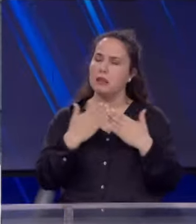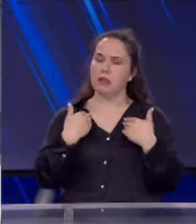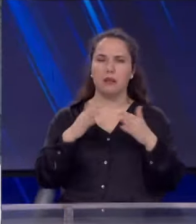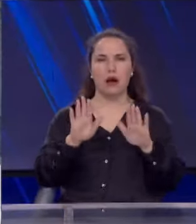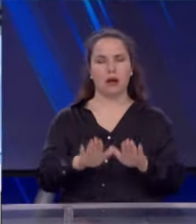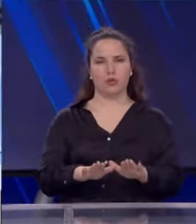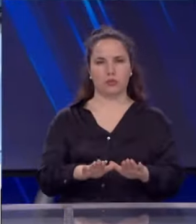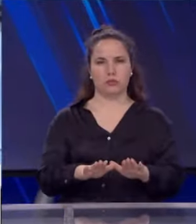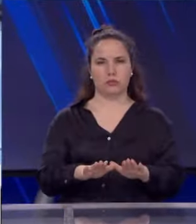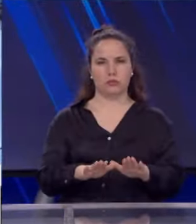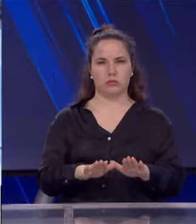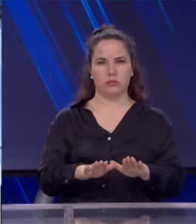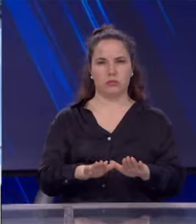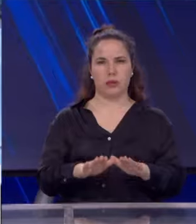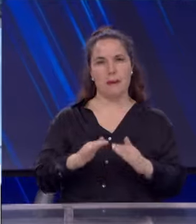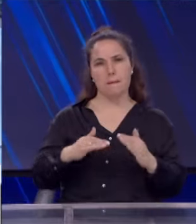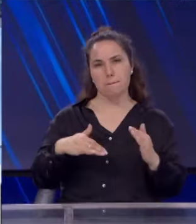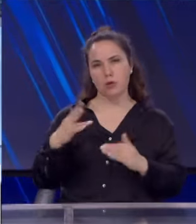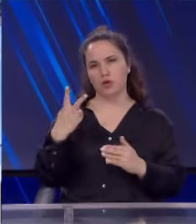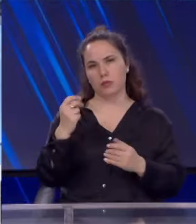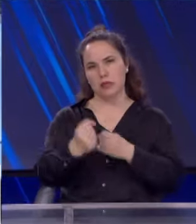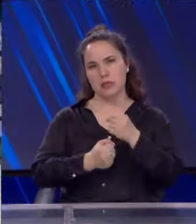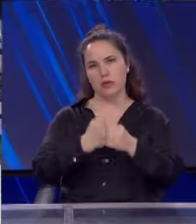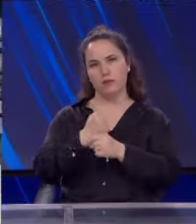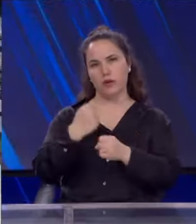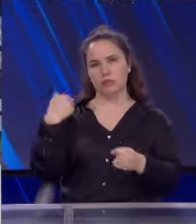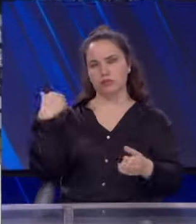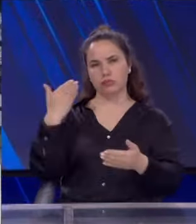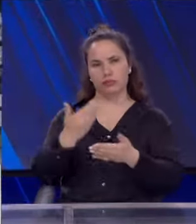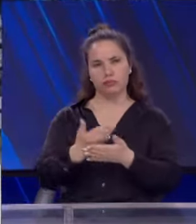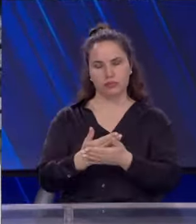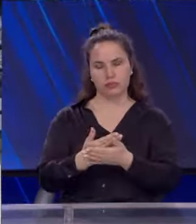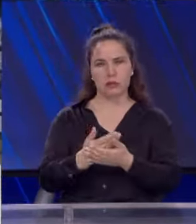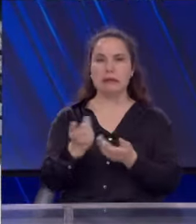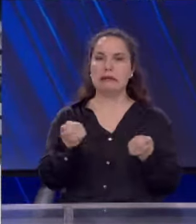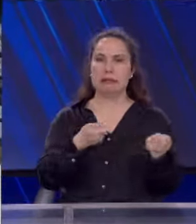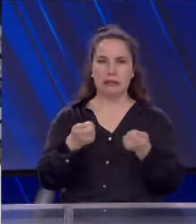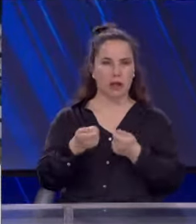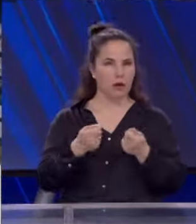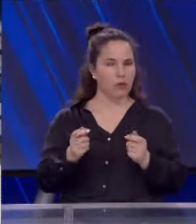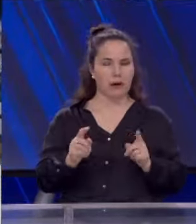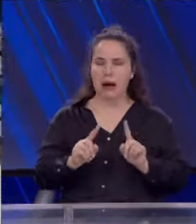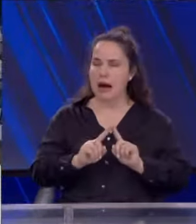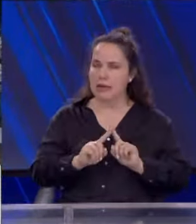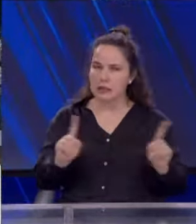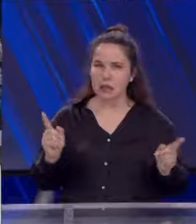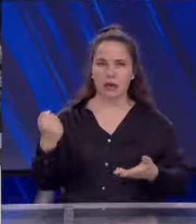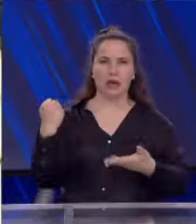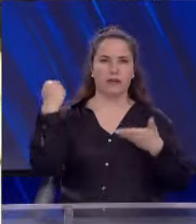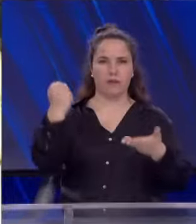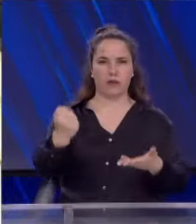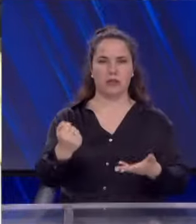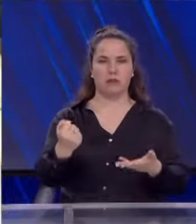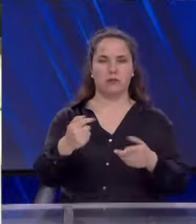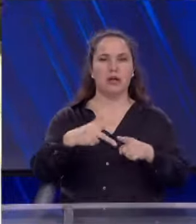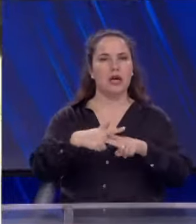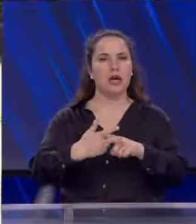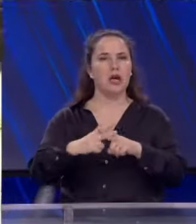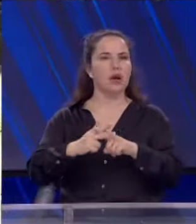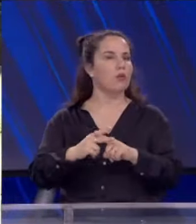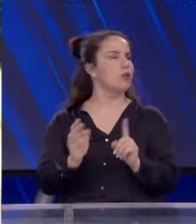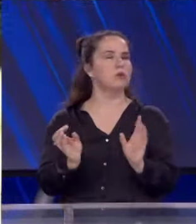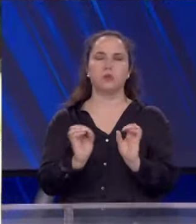Prej më shumë se 20 vitesh, thon tregtarët, në këtë treg nuk ka patur asnjëherë një investim të mirëfillt. U kam rreth 20